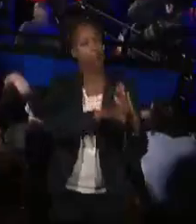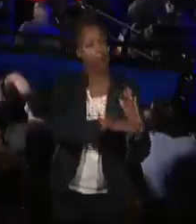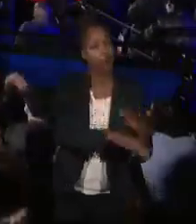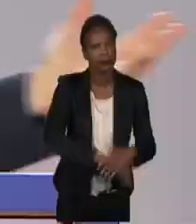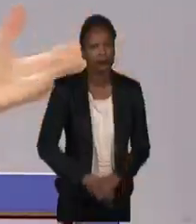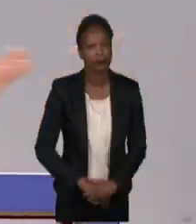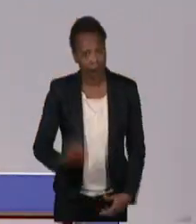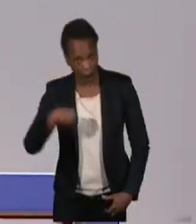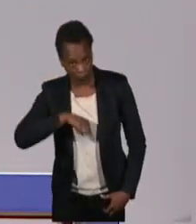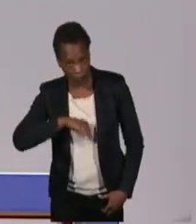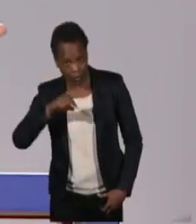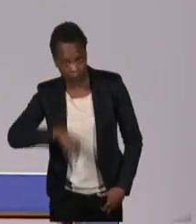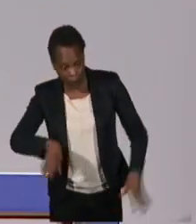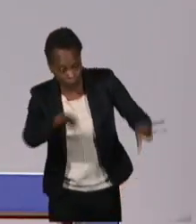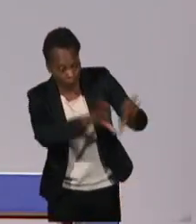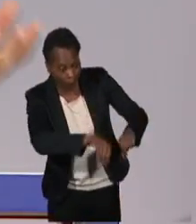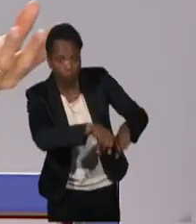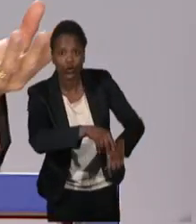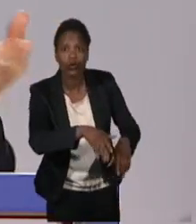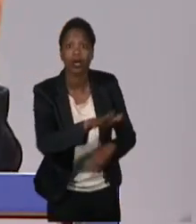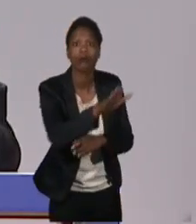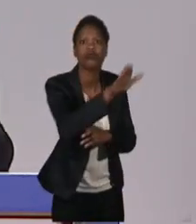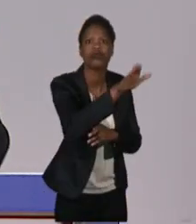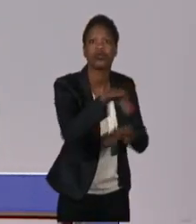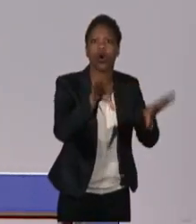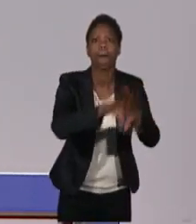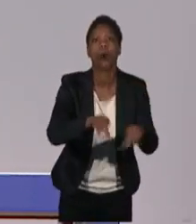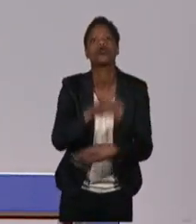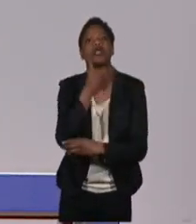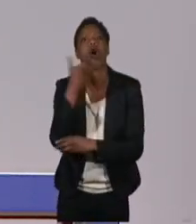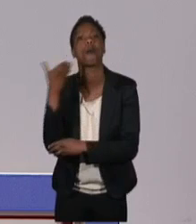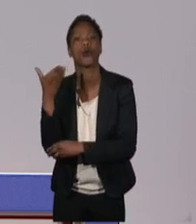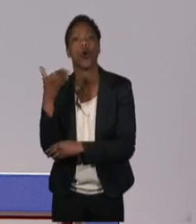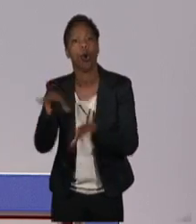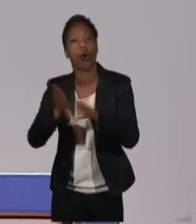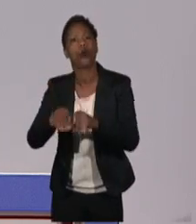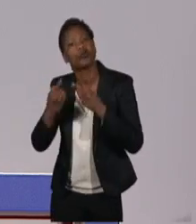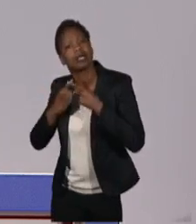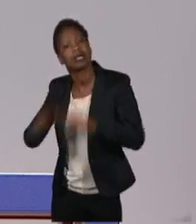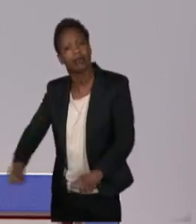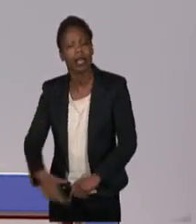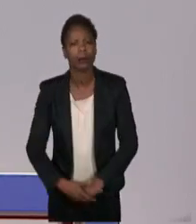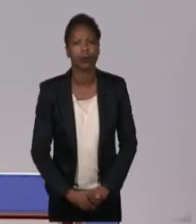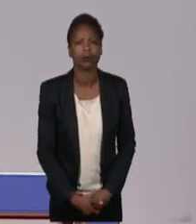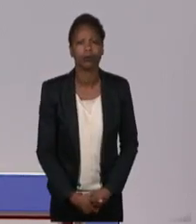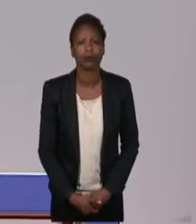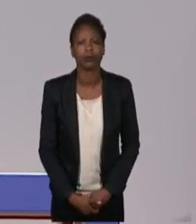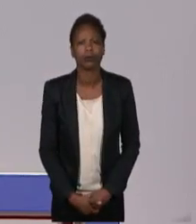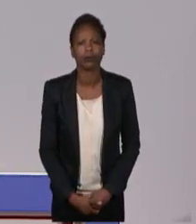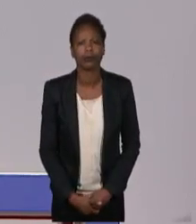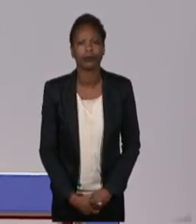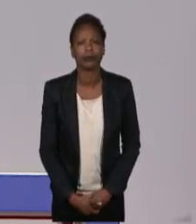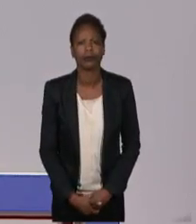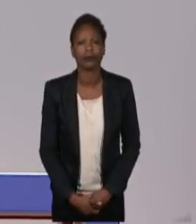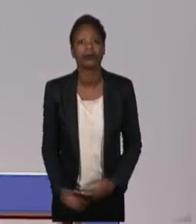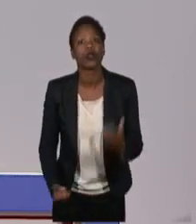Nous devons produire plus, produire mieux, produire autrement. Nous réinventerons une